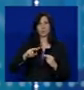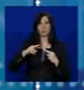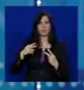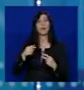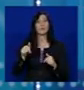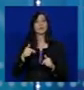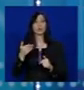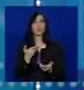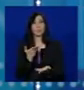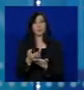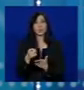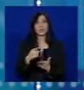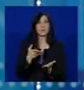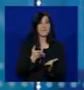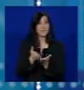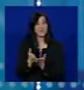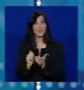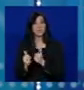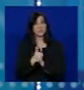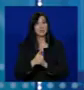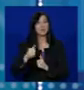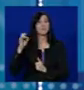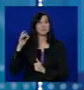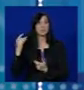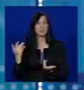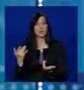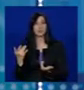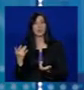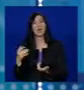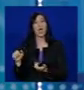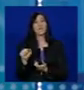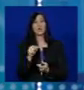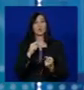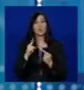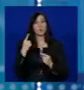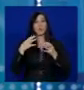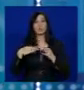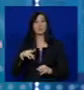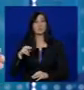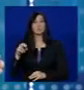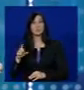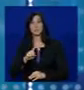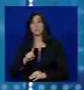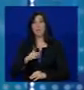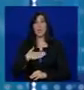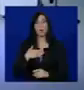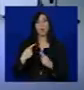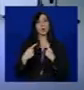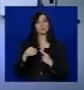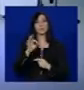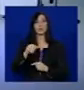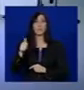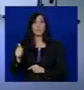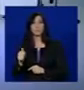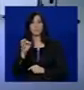лансира тази версия. Заместник председател е воден разговор. Първо официално. ДПС не е водил разговори нито с БСП, нито с